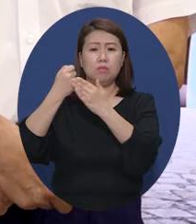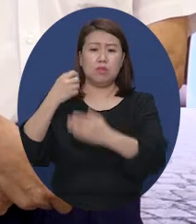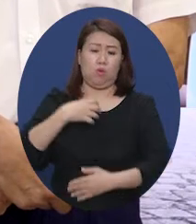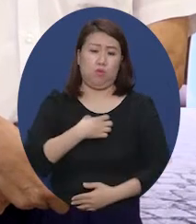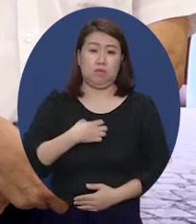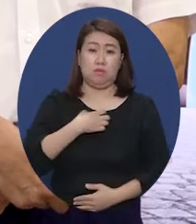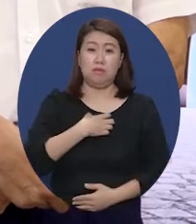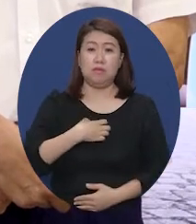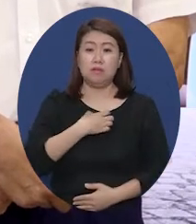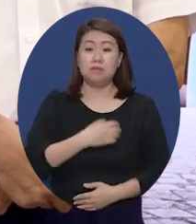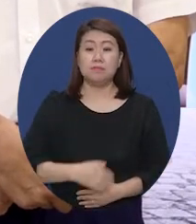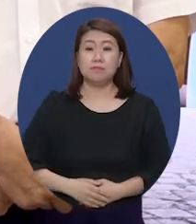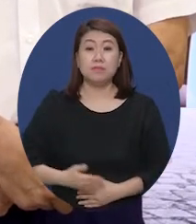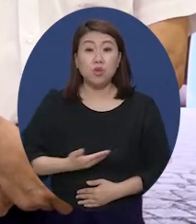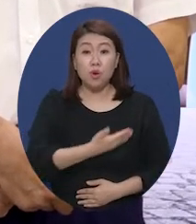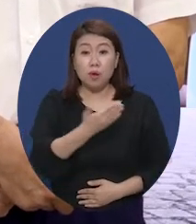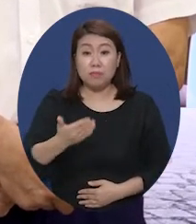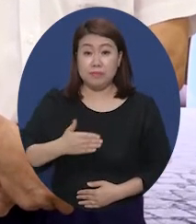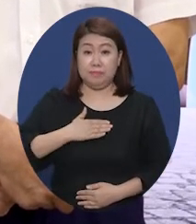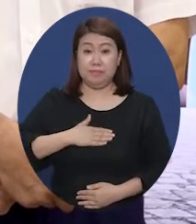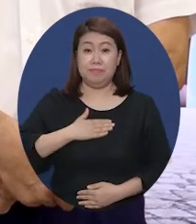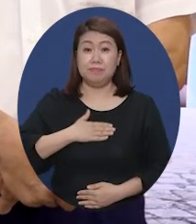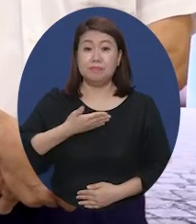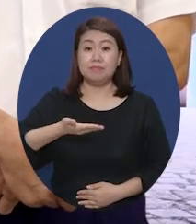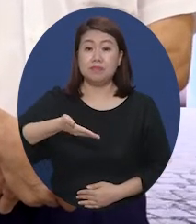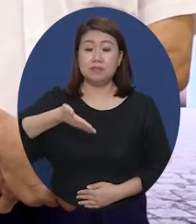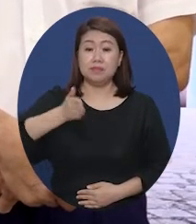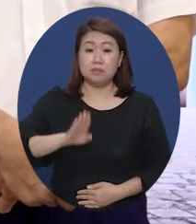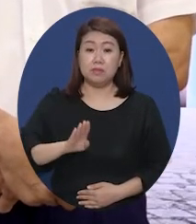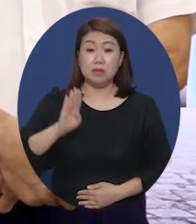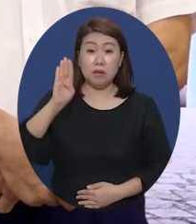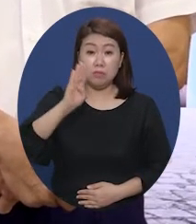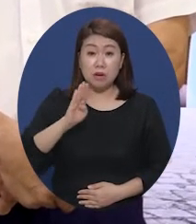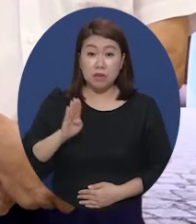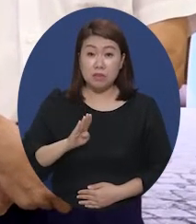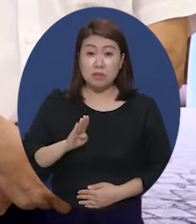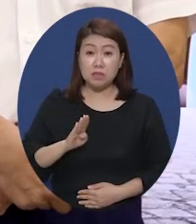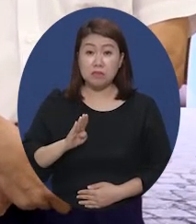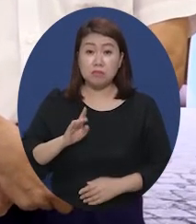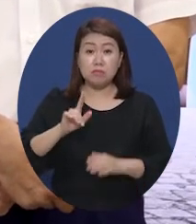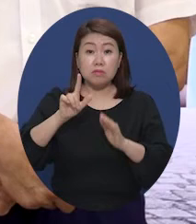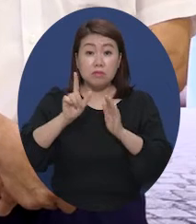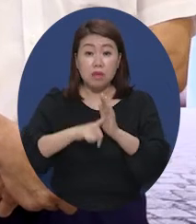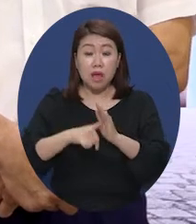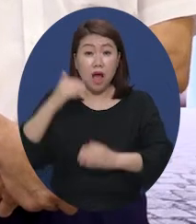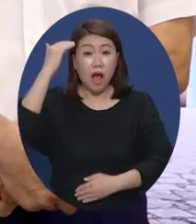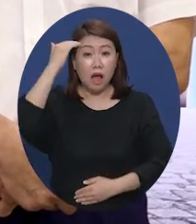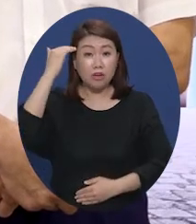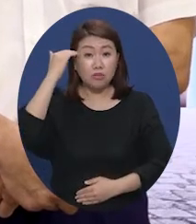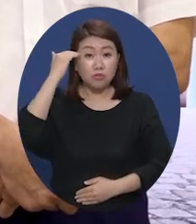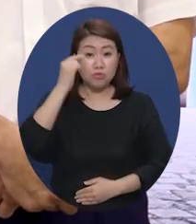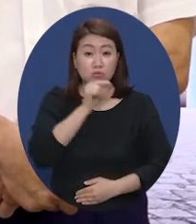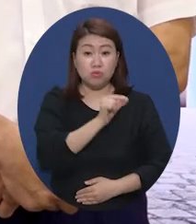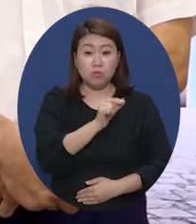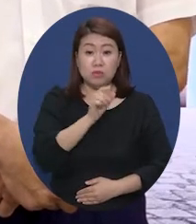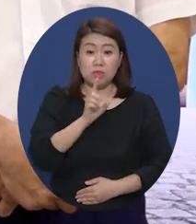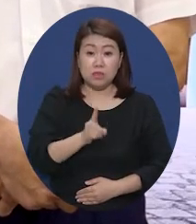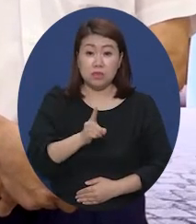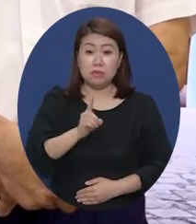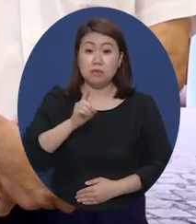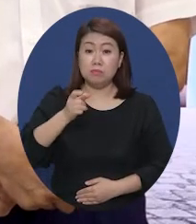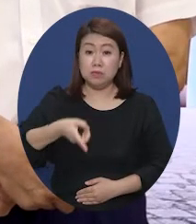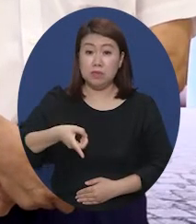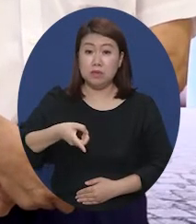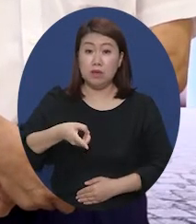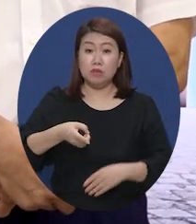때문입니다. 여러분 아시는 분은 다 아시지만 브라질은 그 당시만 해도 우리나라의 전체